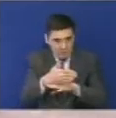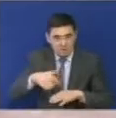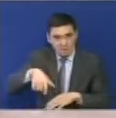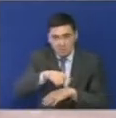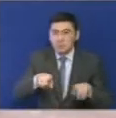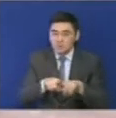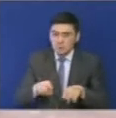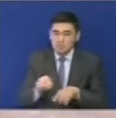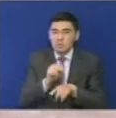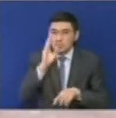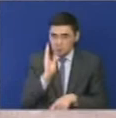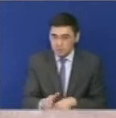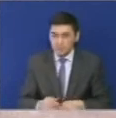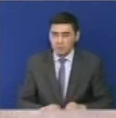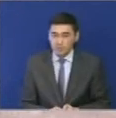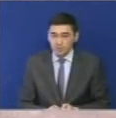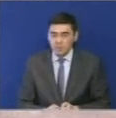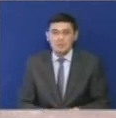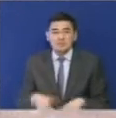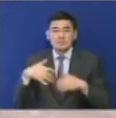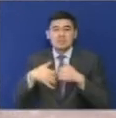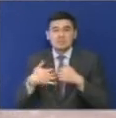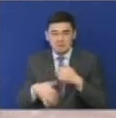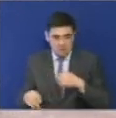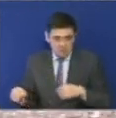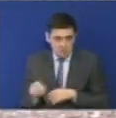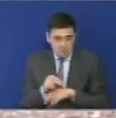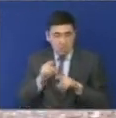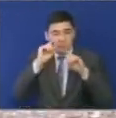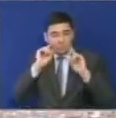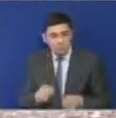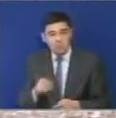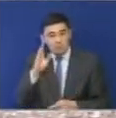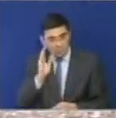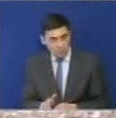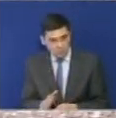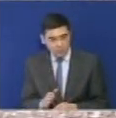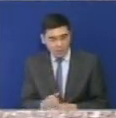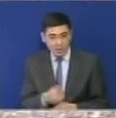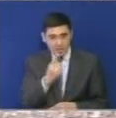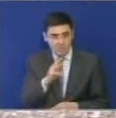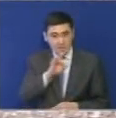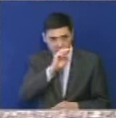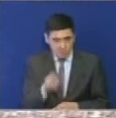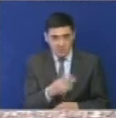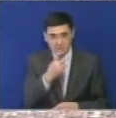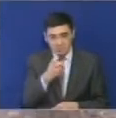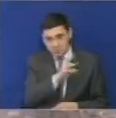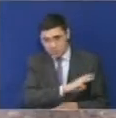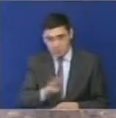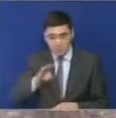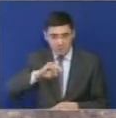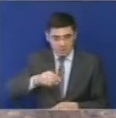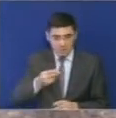Айта кетерлігі, бұл ретте көше жолдарының орташа жөндеу жұмыстарына баса назар аударылуда. Осыған байланысты 1 миллиард 200 миллион теңгеге жуық